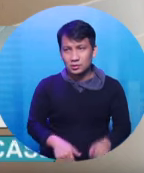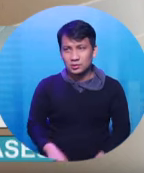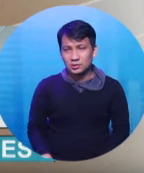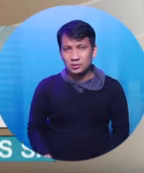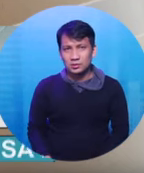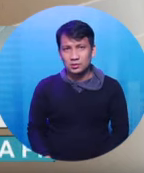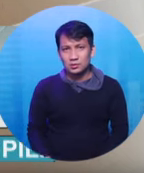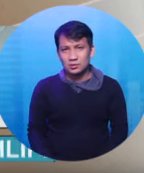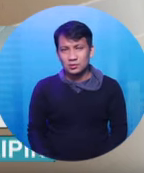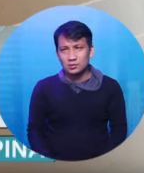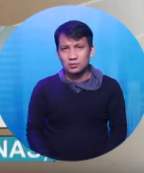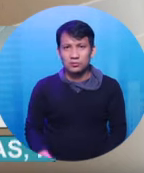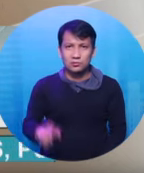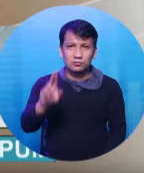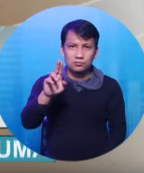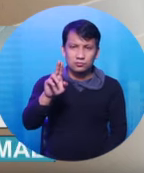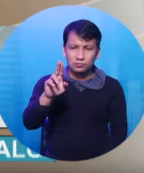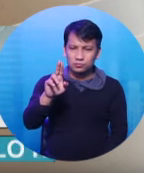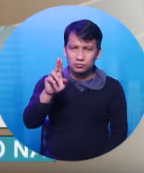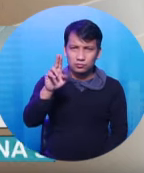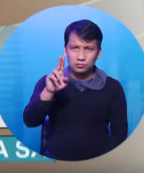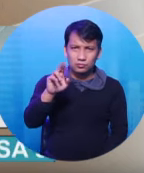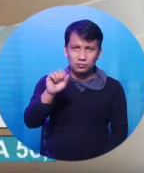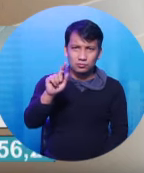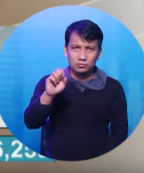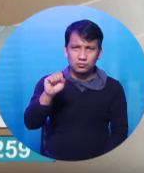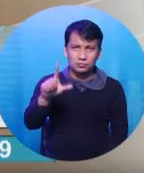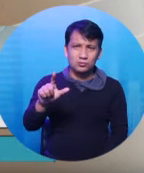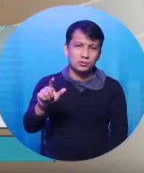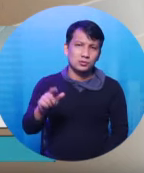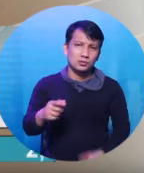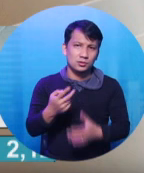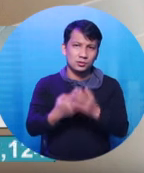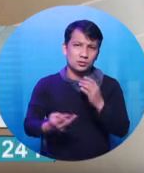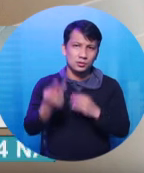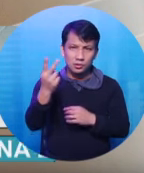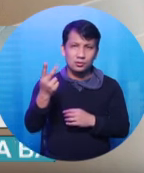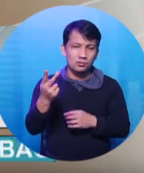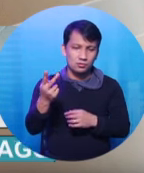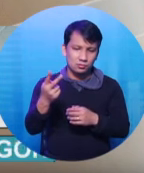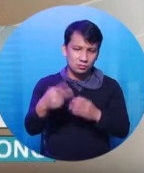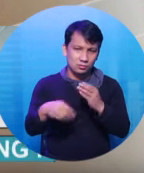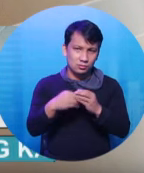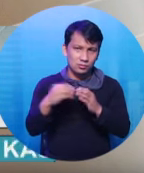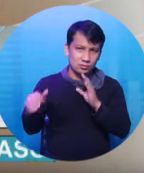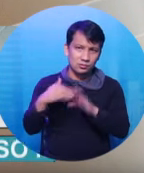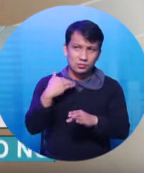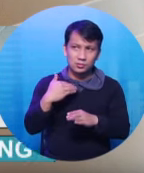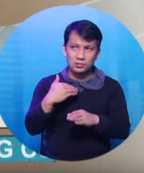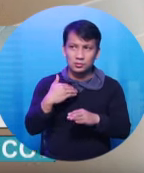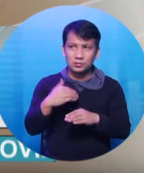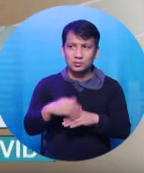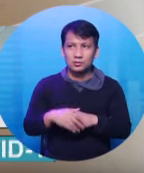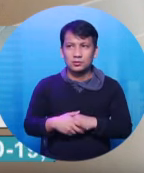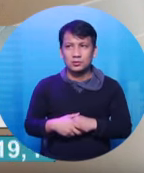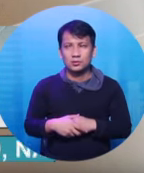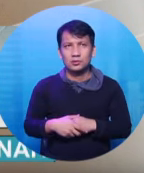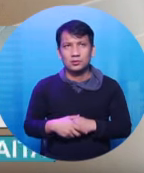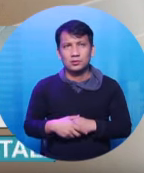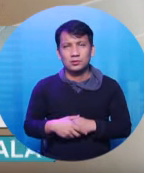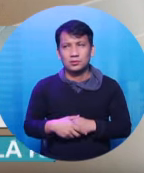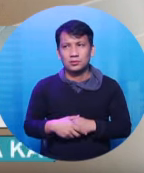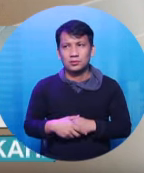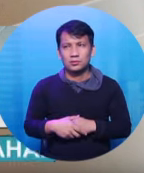Angelica, si Utol? Usul? Opo. Yan do, mayroon din pa kung sinin na, ano, mga... Ah,